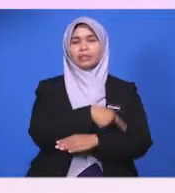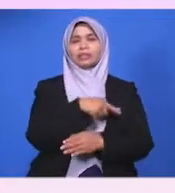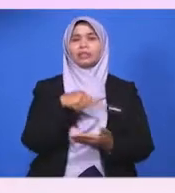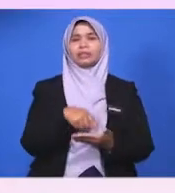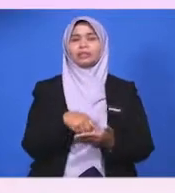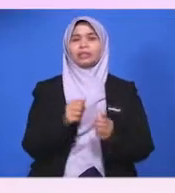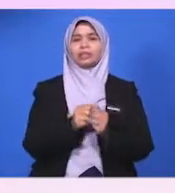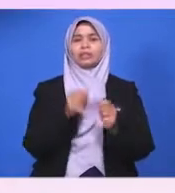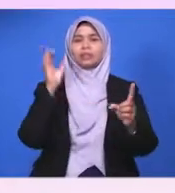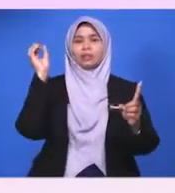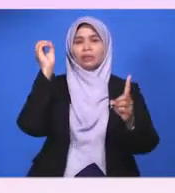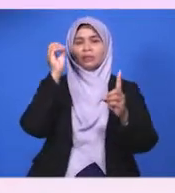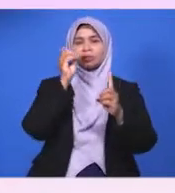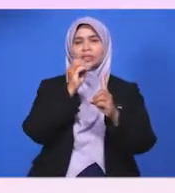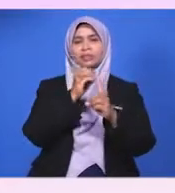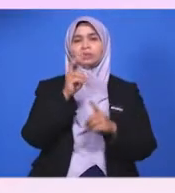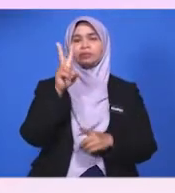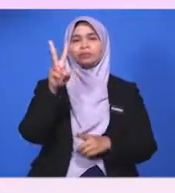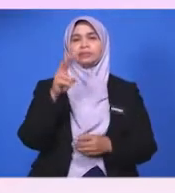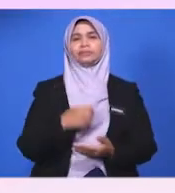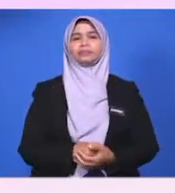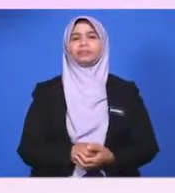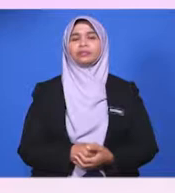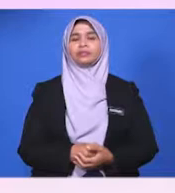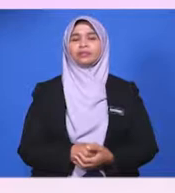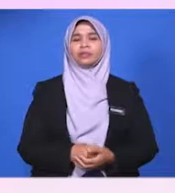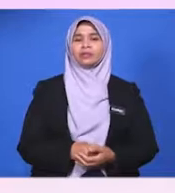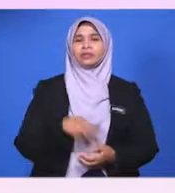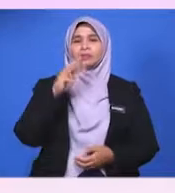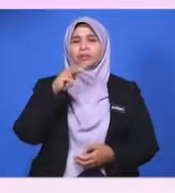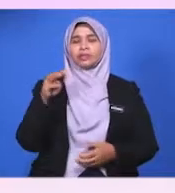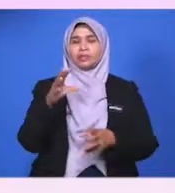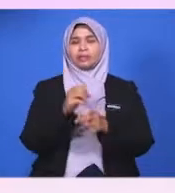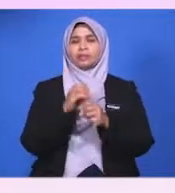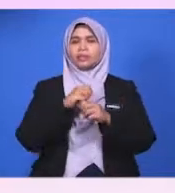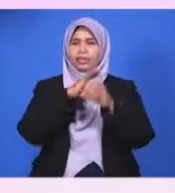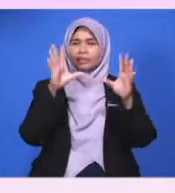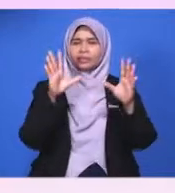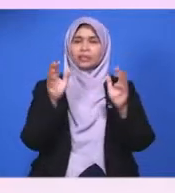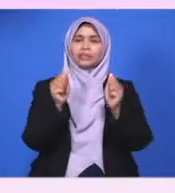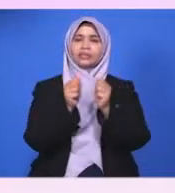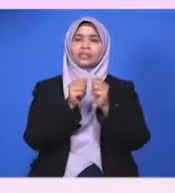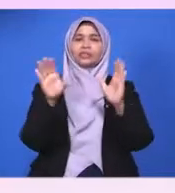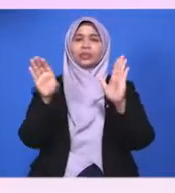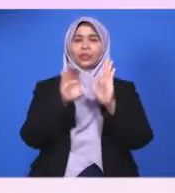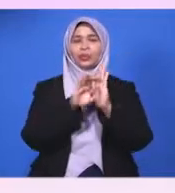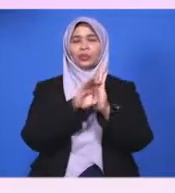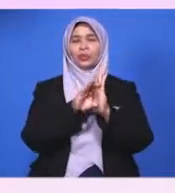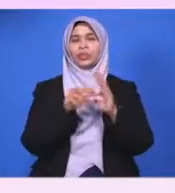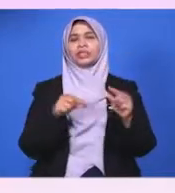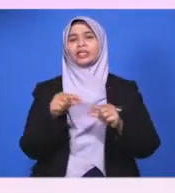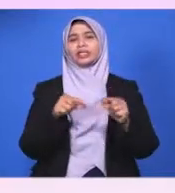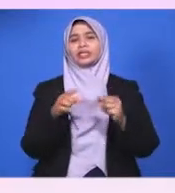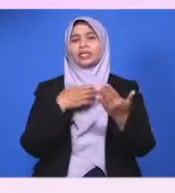dengan objektif yang kedua, iaitu murid dapat menjelaskan dengan contoh